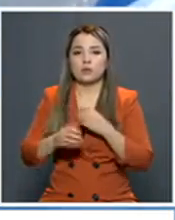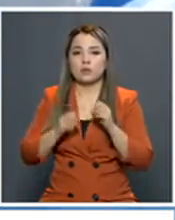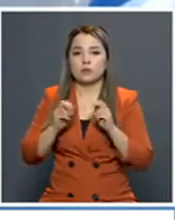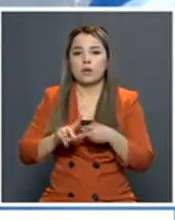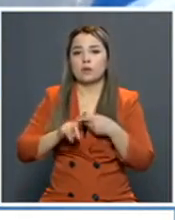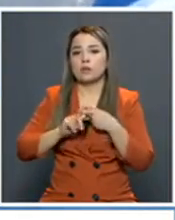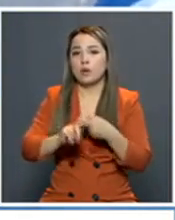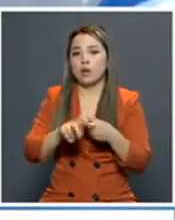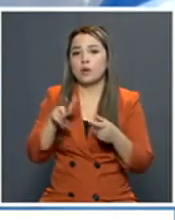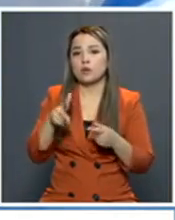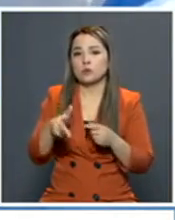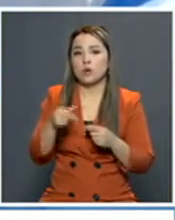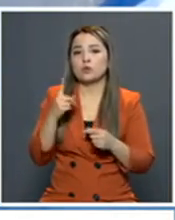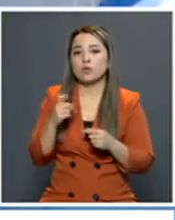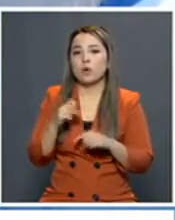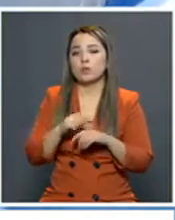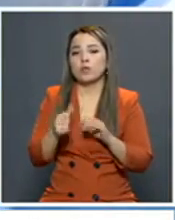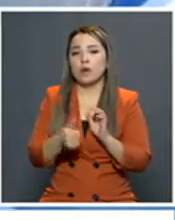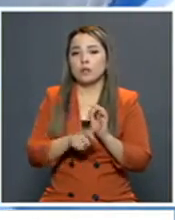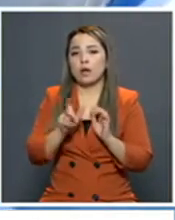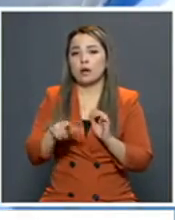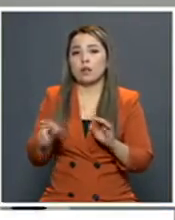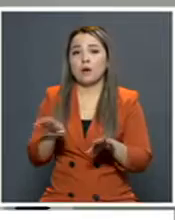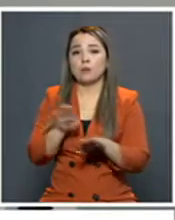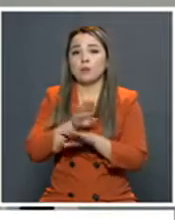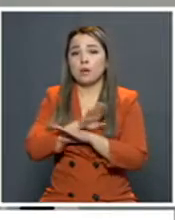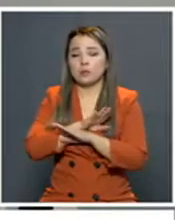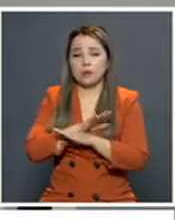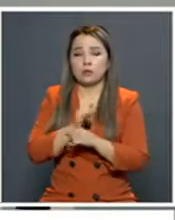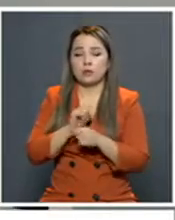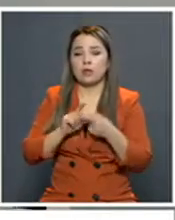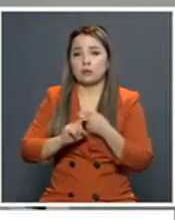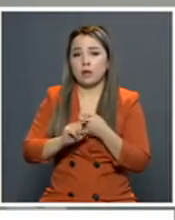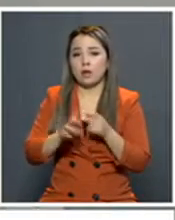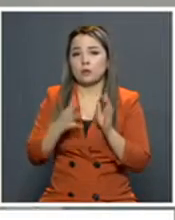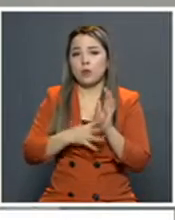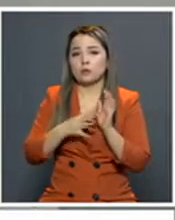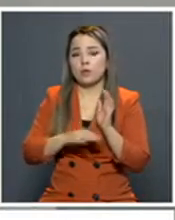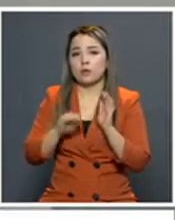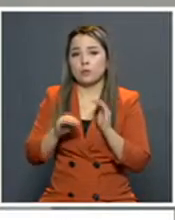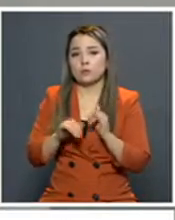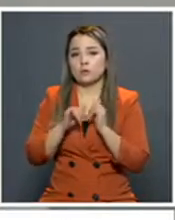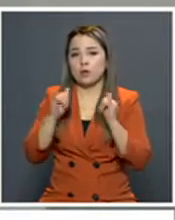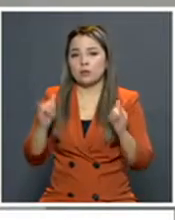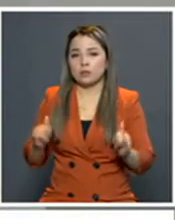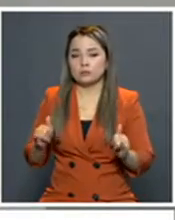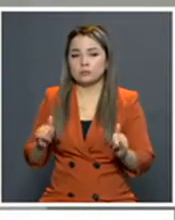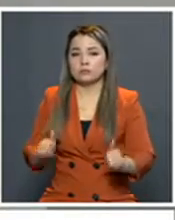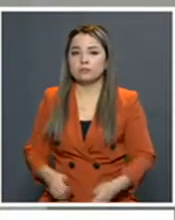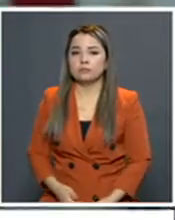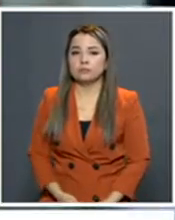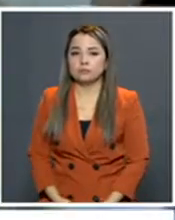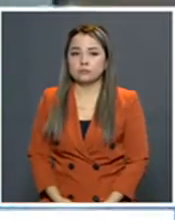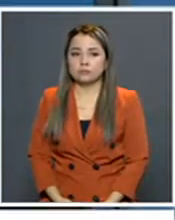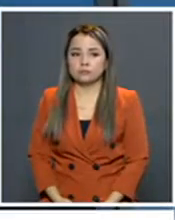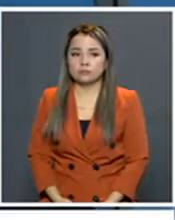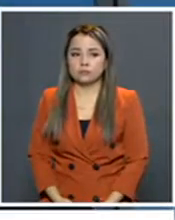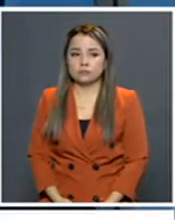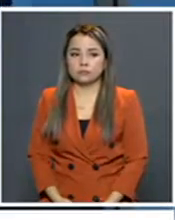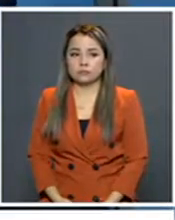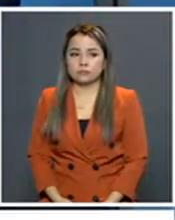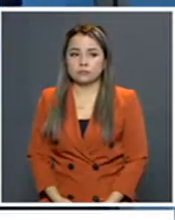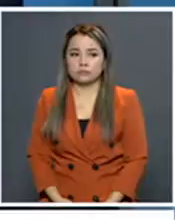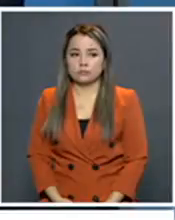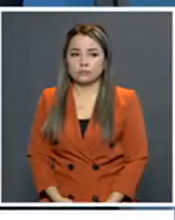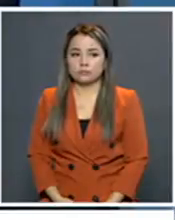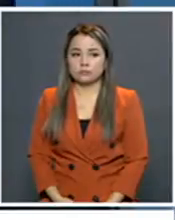жұқпалы дерттен 3116 адам көз жұмып, оған шалдыққандар саны 90 мыңнан асып кетті. In the last